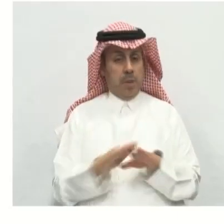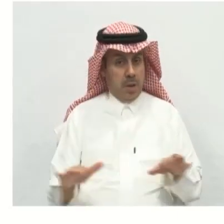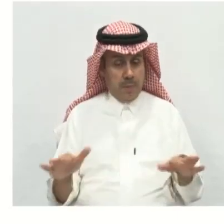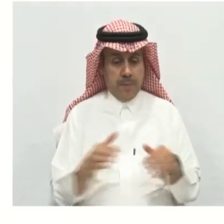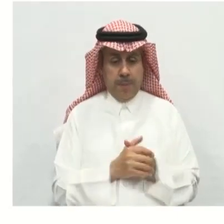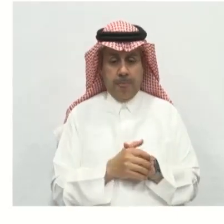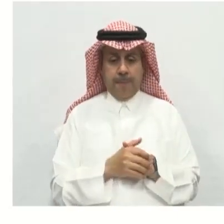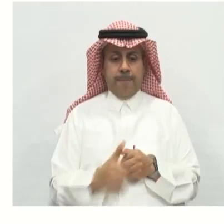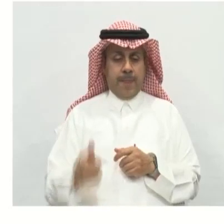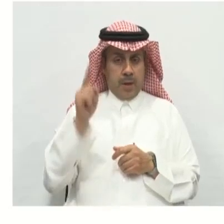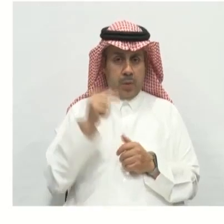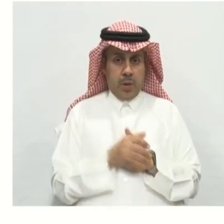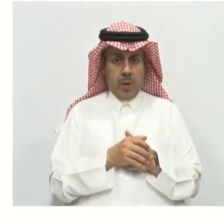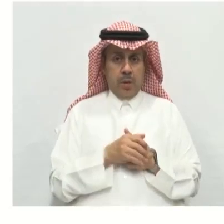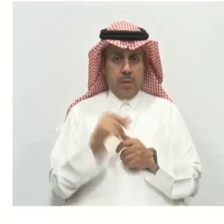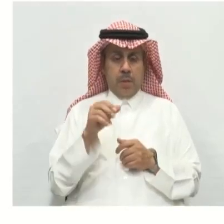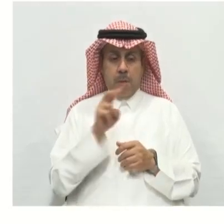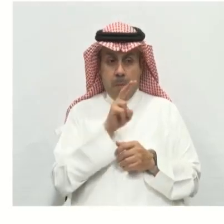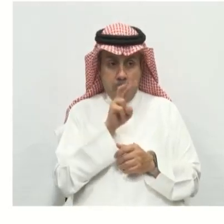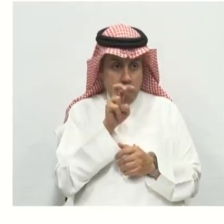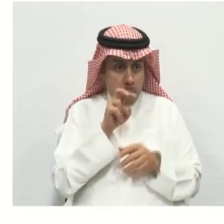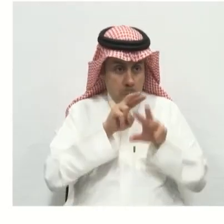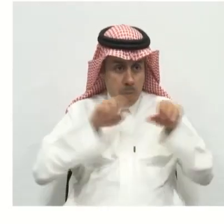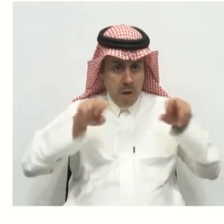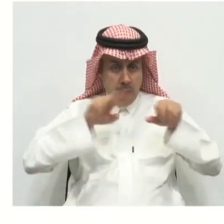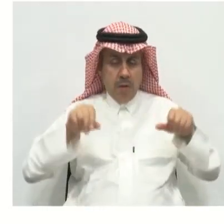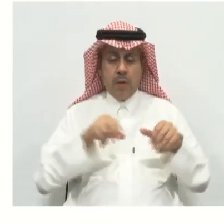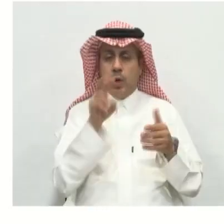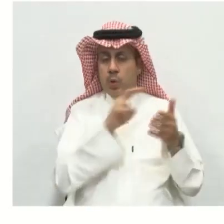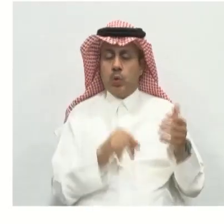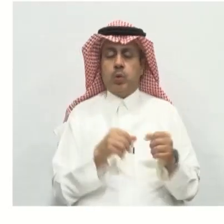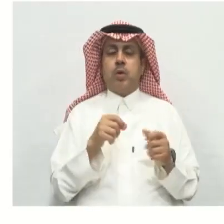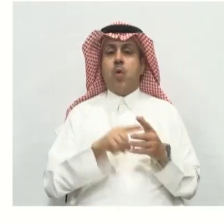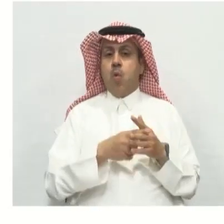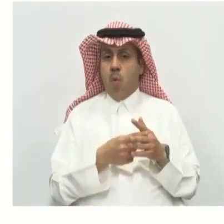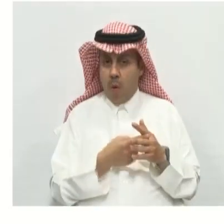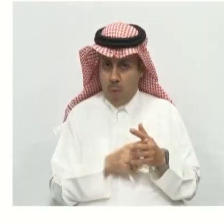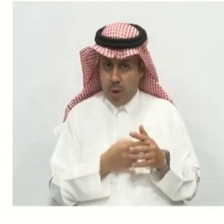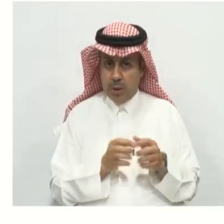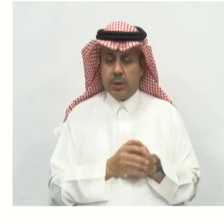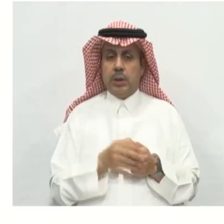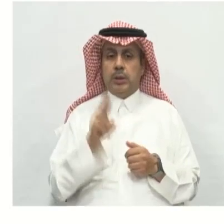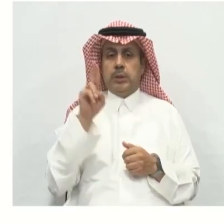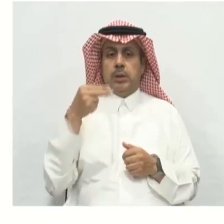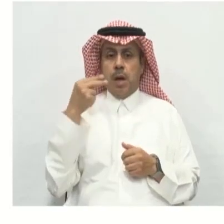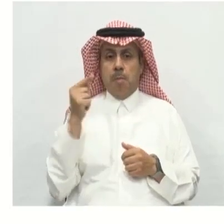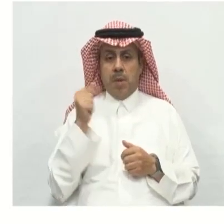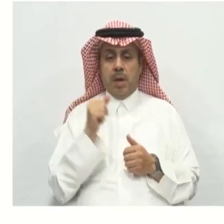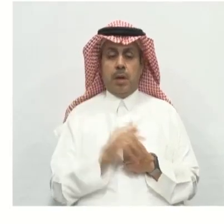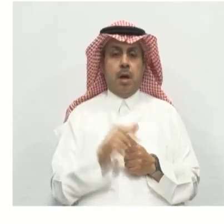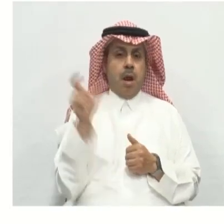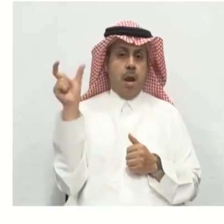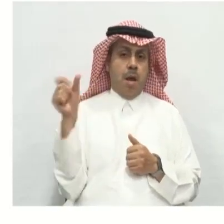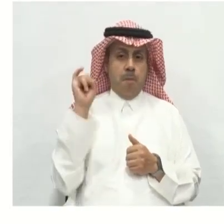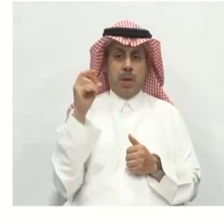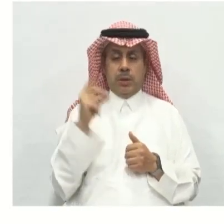ري تستخدم هذه المكتبه في البحث عن النصوص ومعالجتها باستخدام التعبيرات النمطيه اذا سنقوم